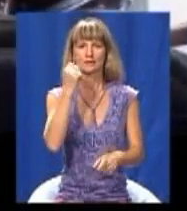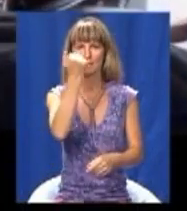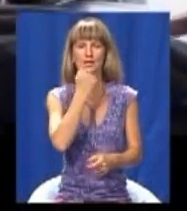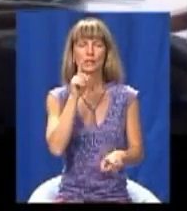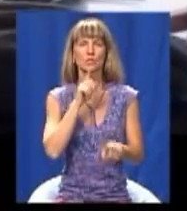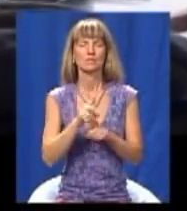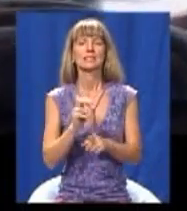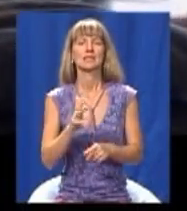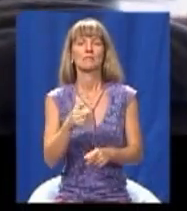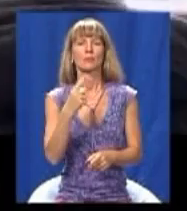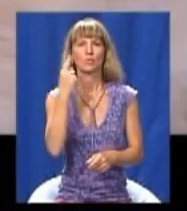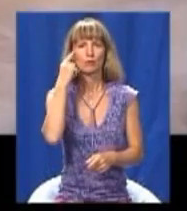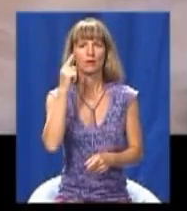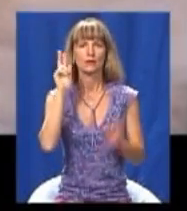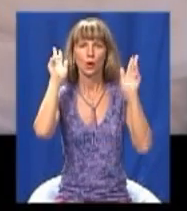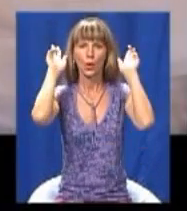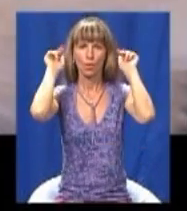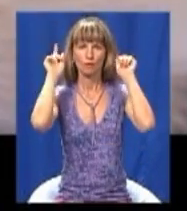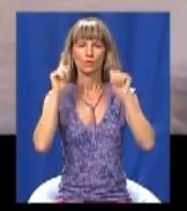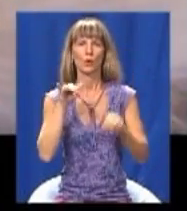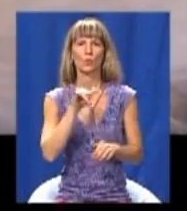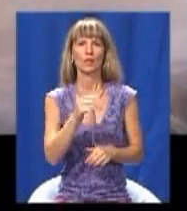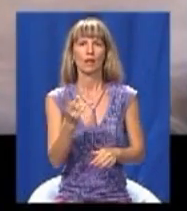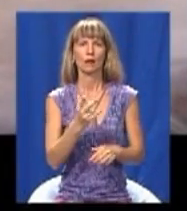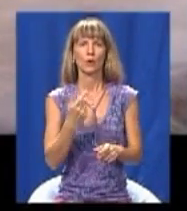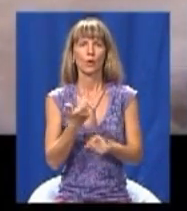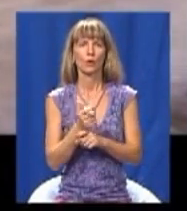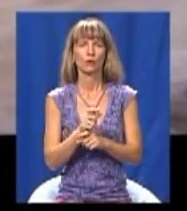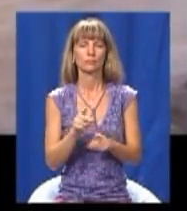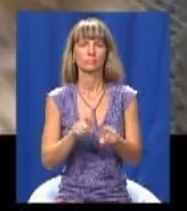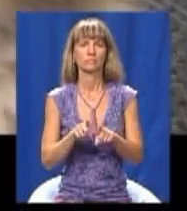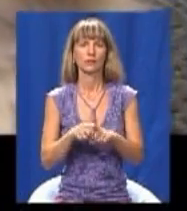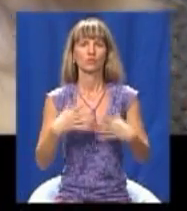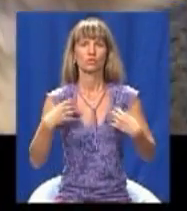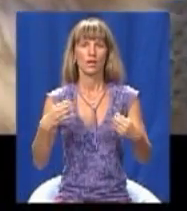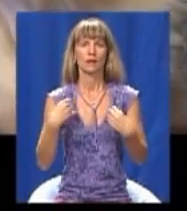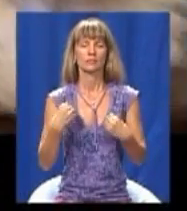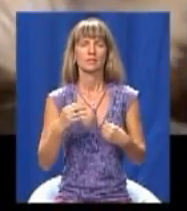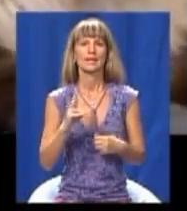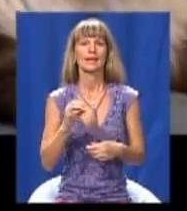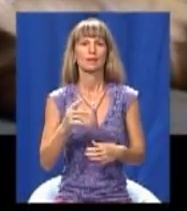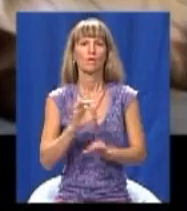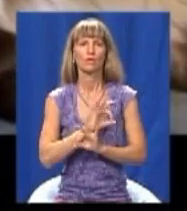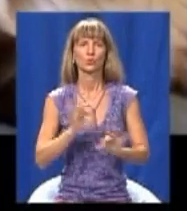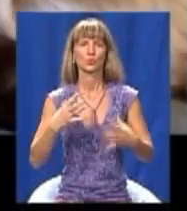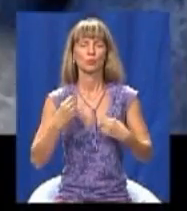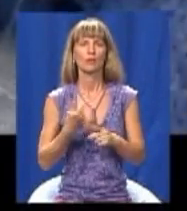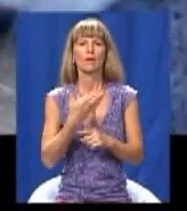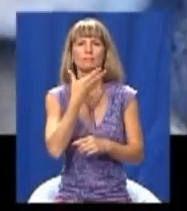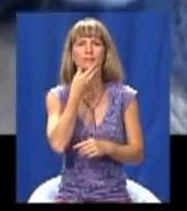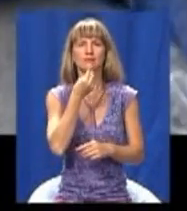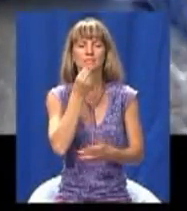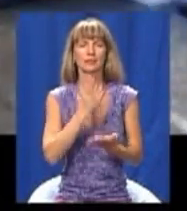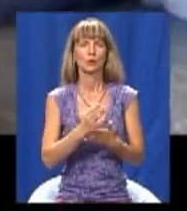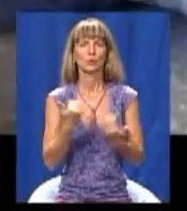з ким би ви думали, з кроликом, оскільки у них обох дуже подібне забарвлення шерсті. Крім прекрасної шубки, ця пухнаста красуня має ще